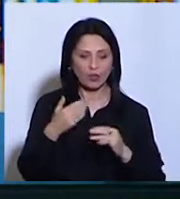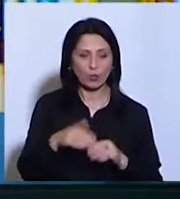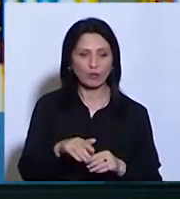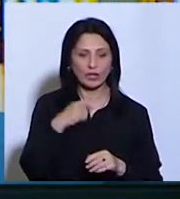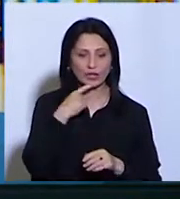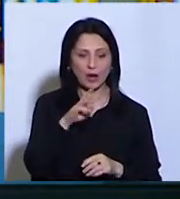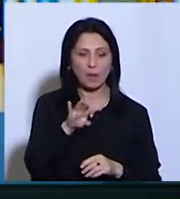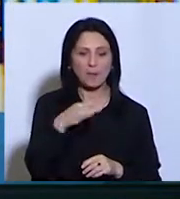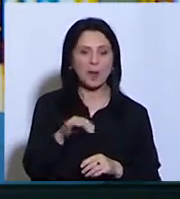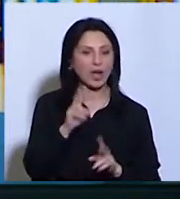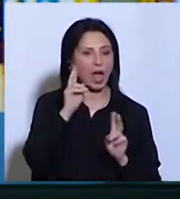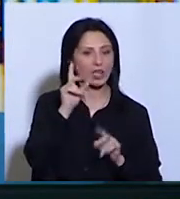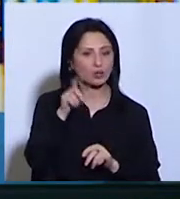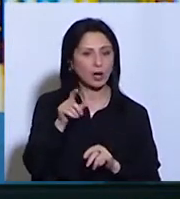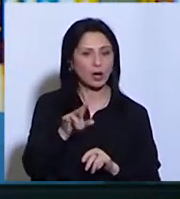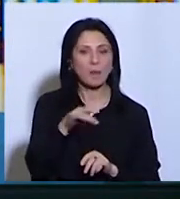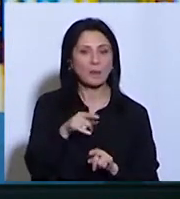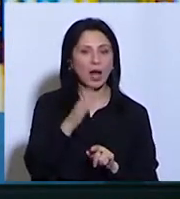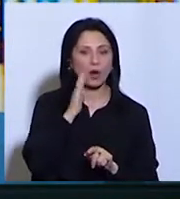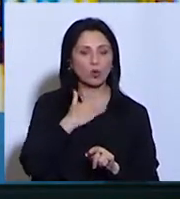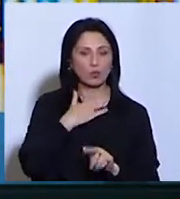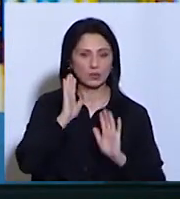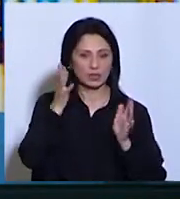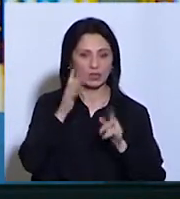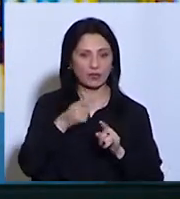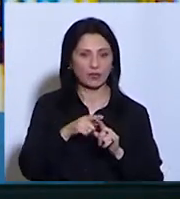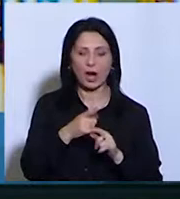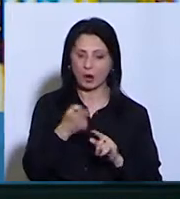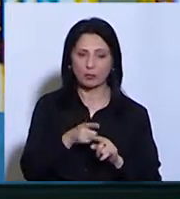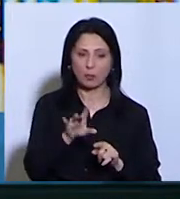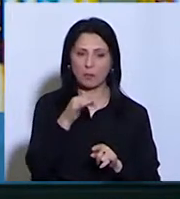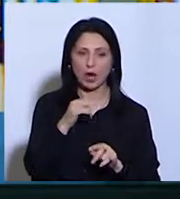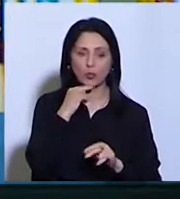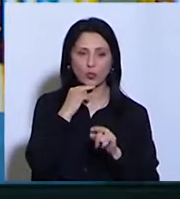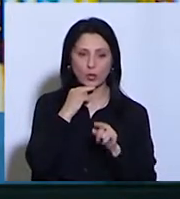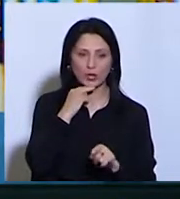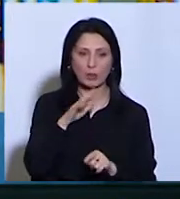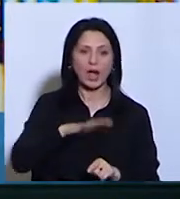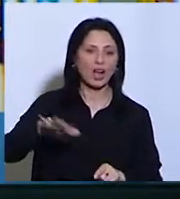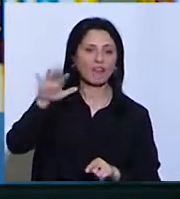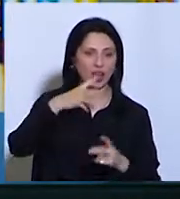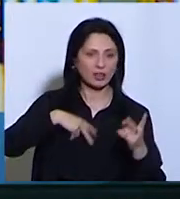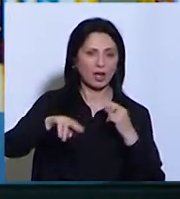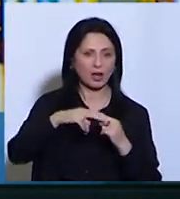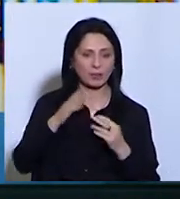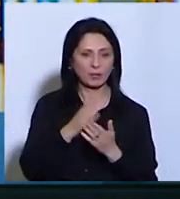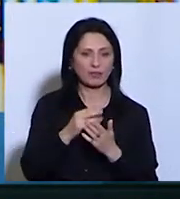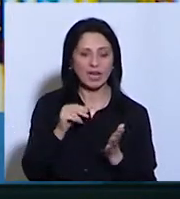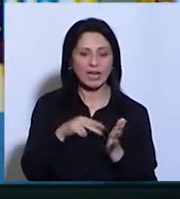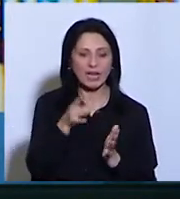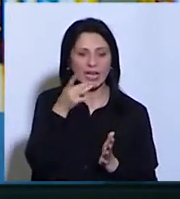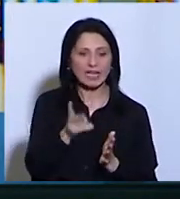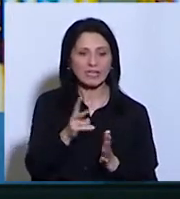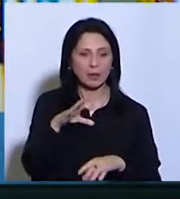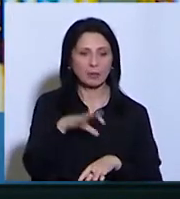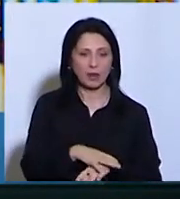ბრძანა ბატონმა ბეჟანმა, არის ყველაზე ეგრეთ წოდებული სარწმუნო ინსტრუმენტი, რომელიც ბევრ ქვეყანაში ტარდება, რომ შეფასდეს რისკ